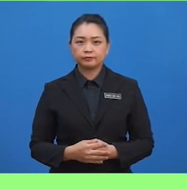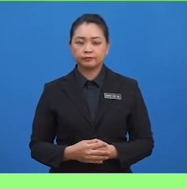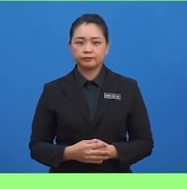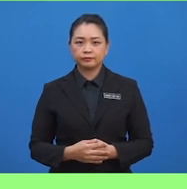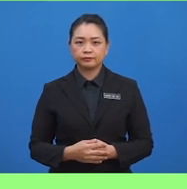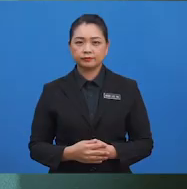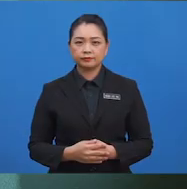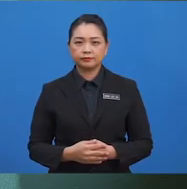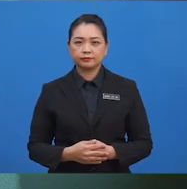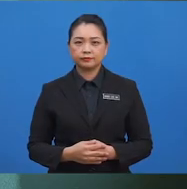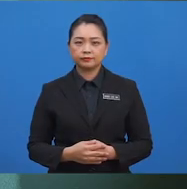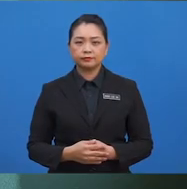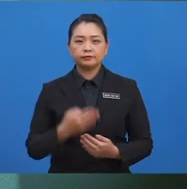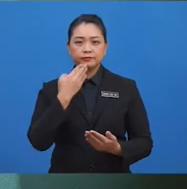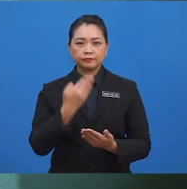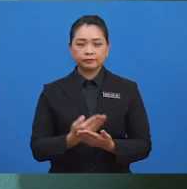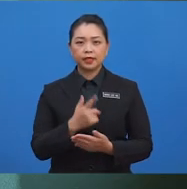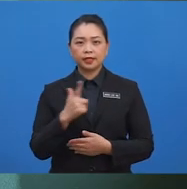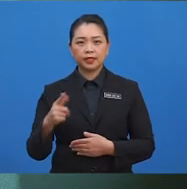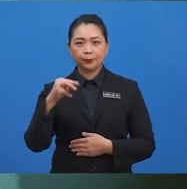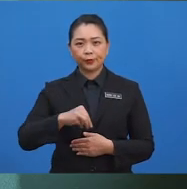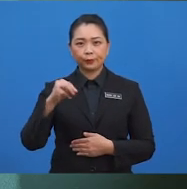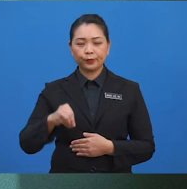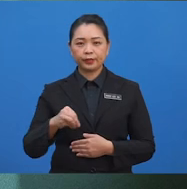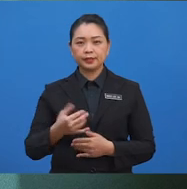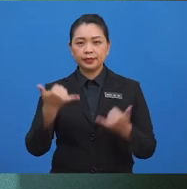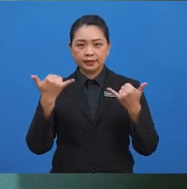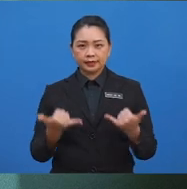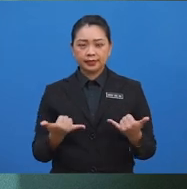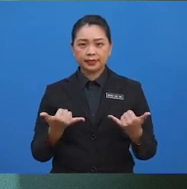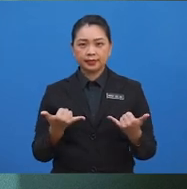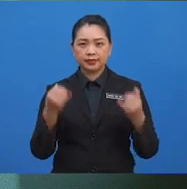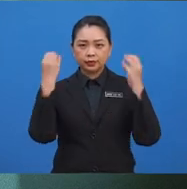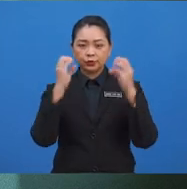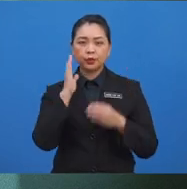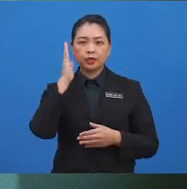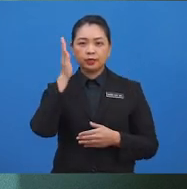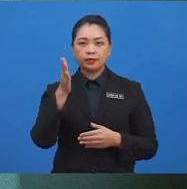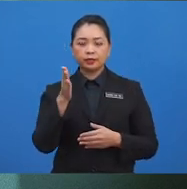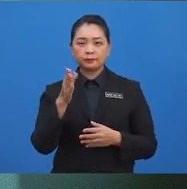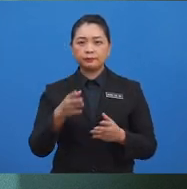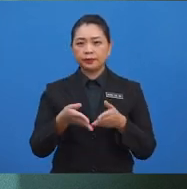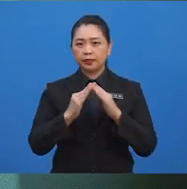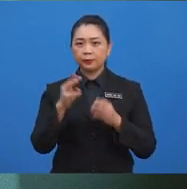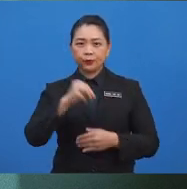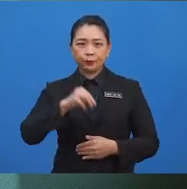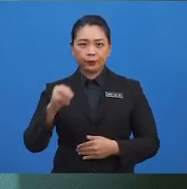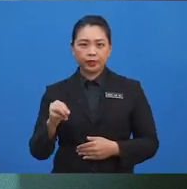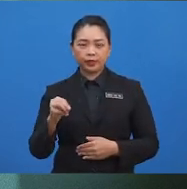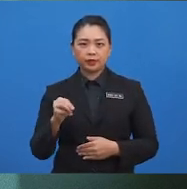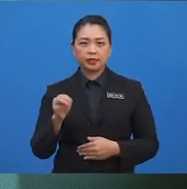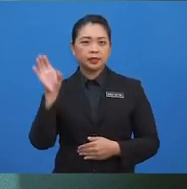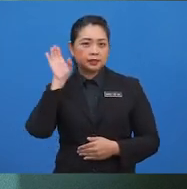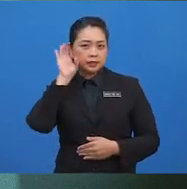hai hai bailame remodeled sekarang segmented murid-murid